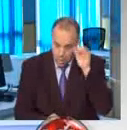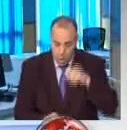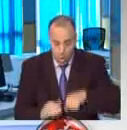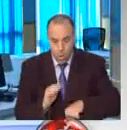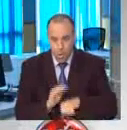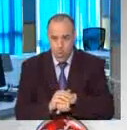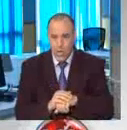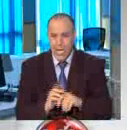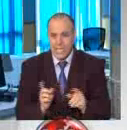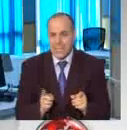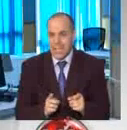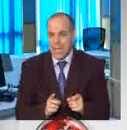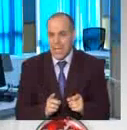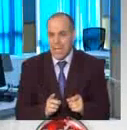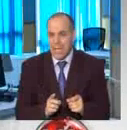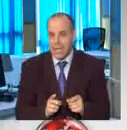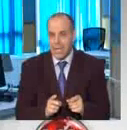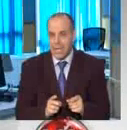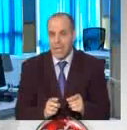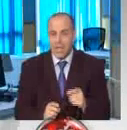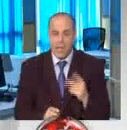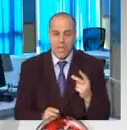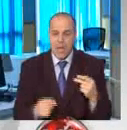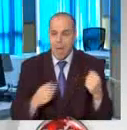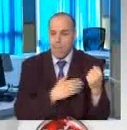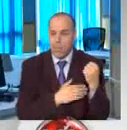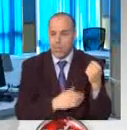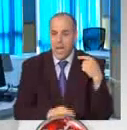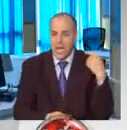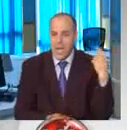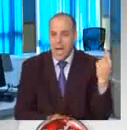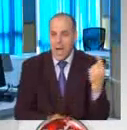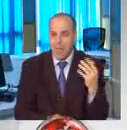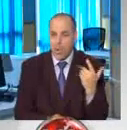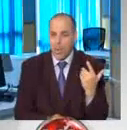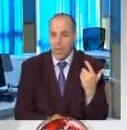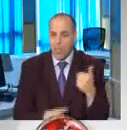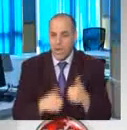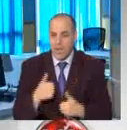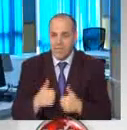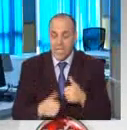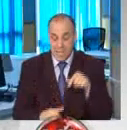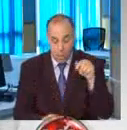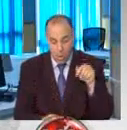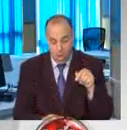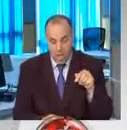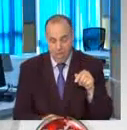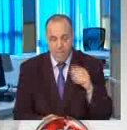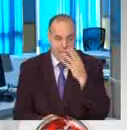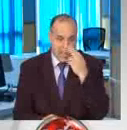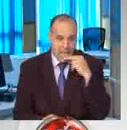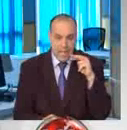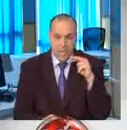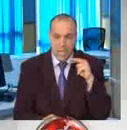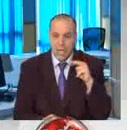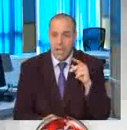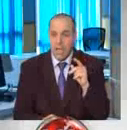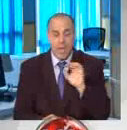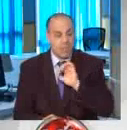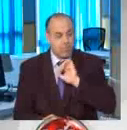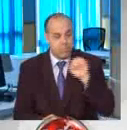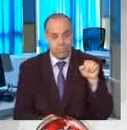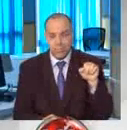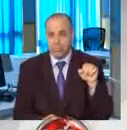القدم المصغرة الدور الثاني من بطولة العالم المقامة منافساتها حاليا بتايلاندا إثر فوزه